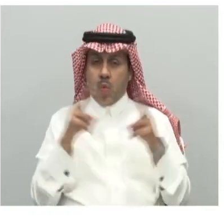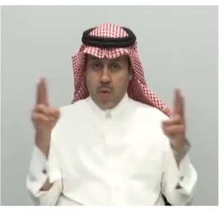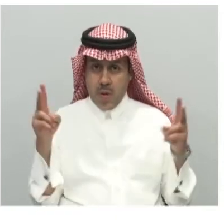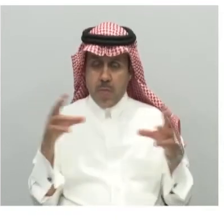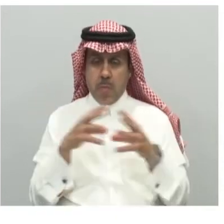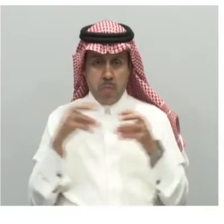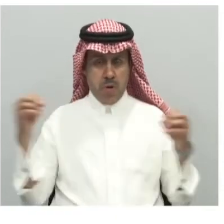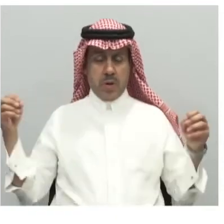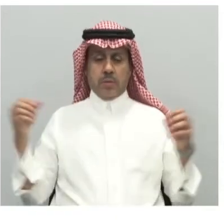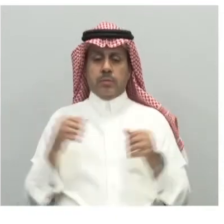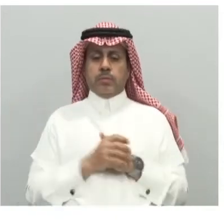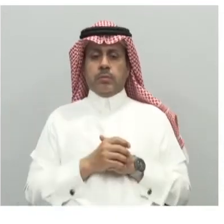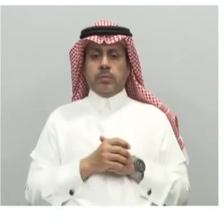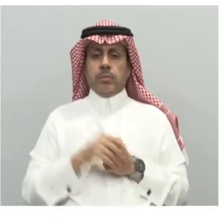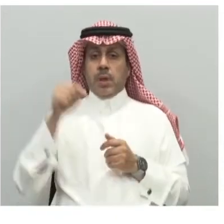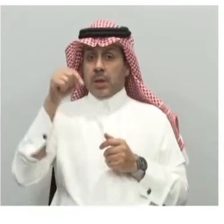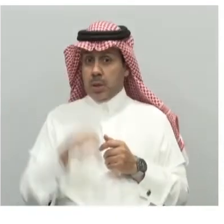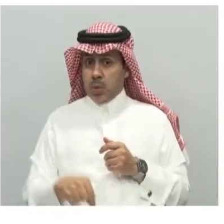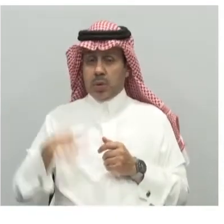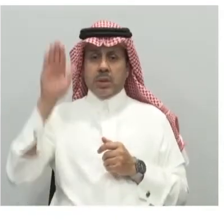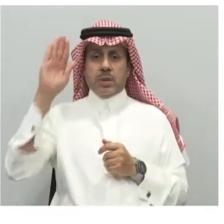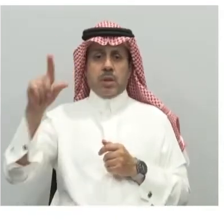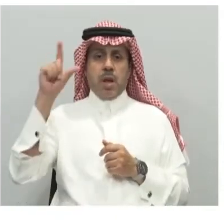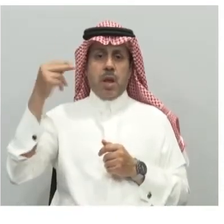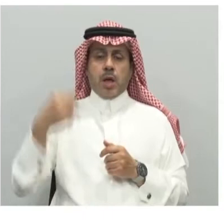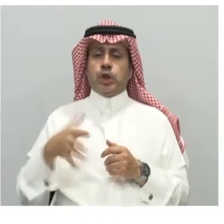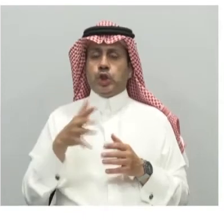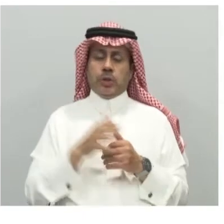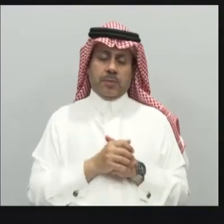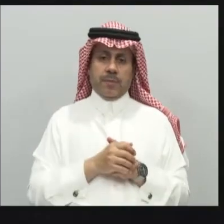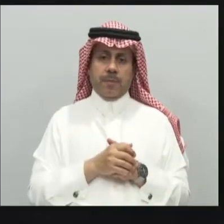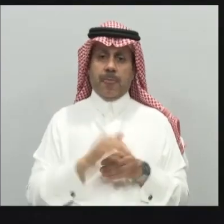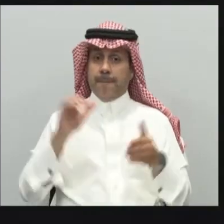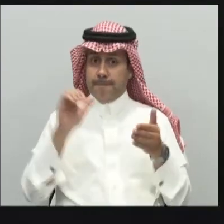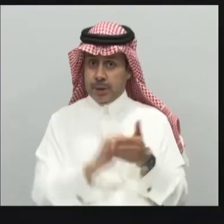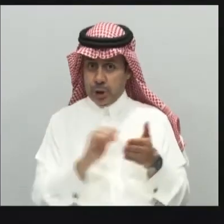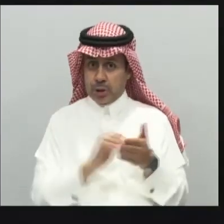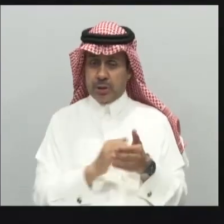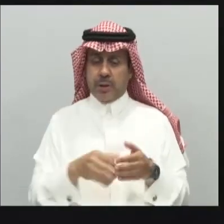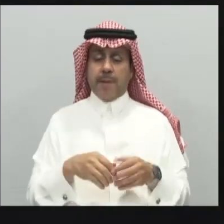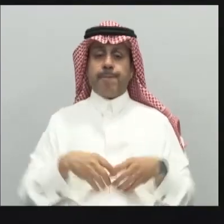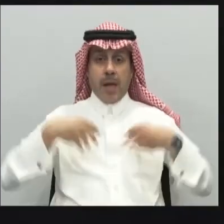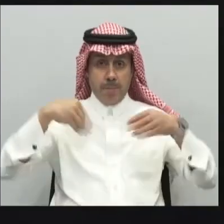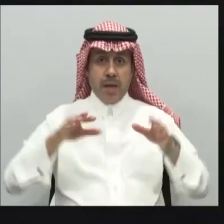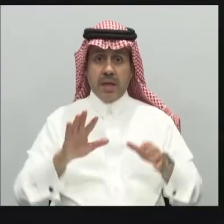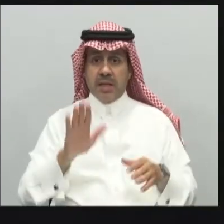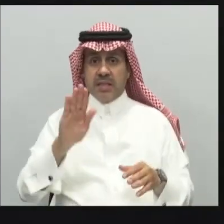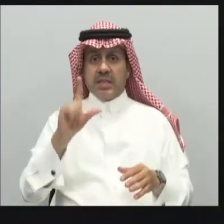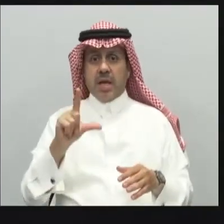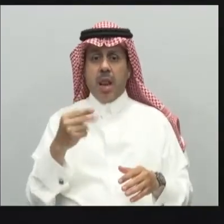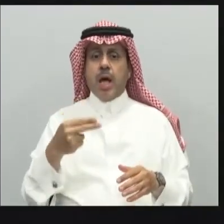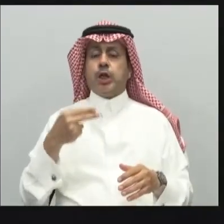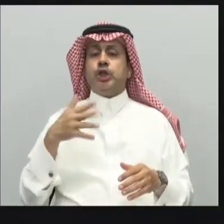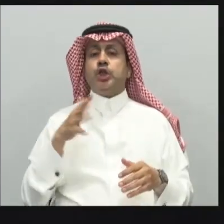منكم ايها الطلاب ان تكون السلعه جديده فانا اشترط على البائع ان تكون السلعه التي